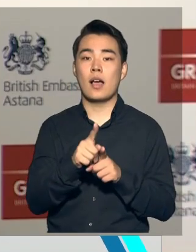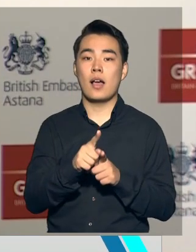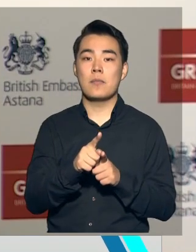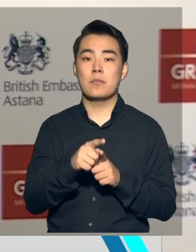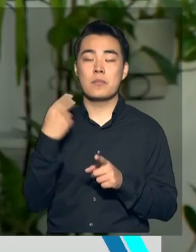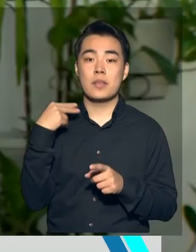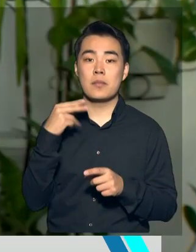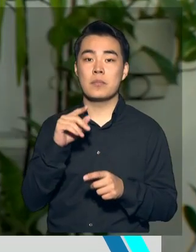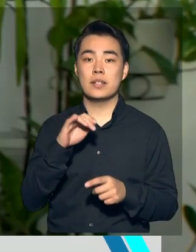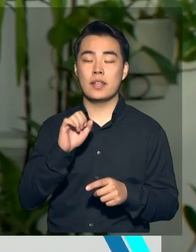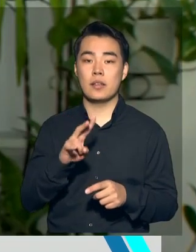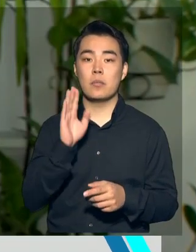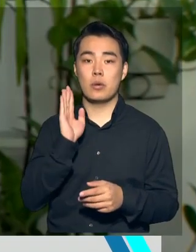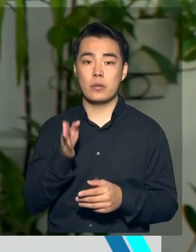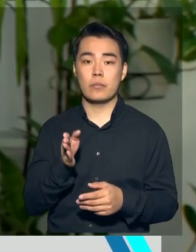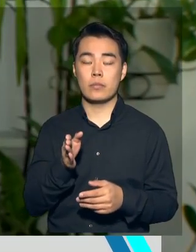Президента